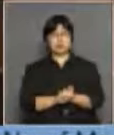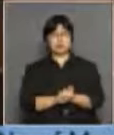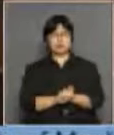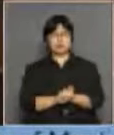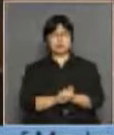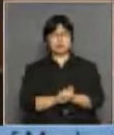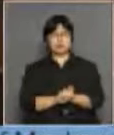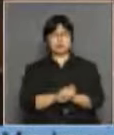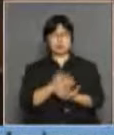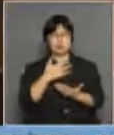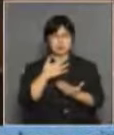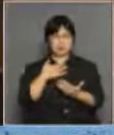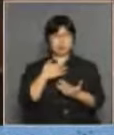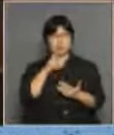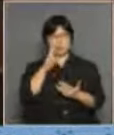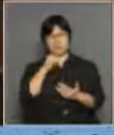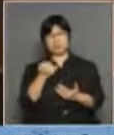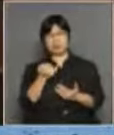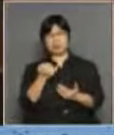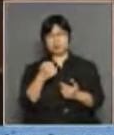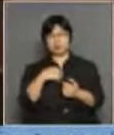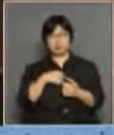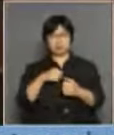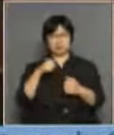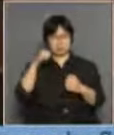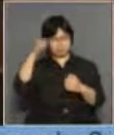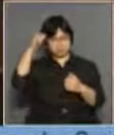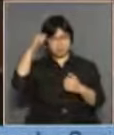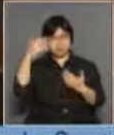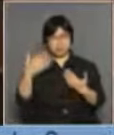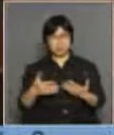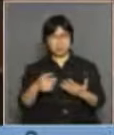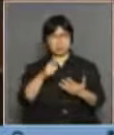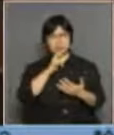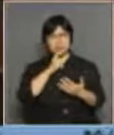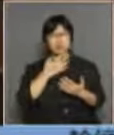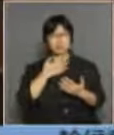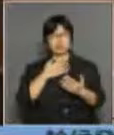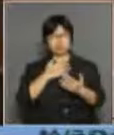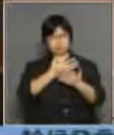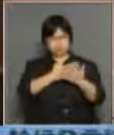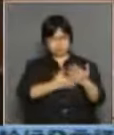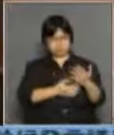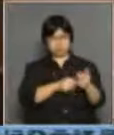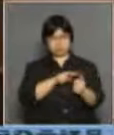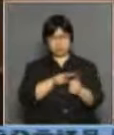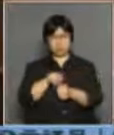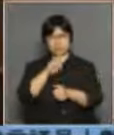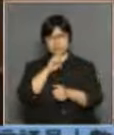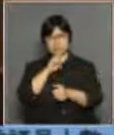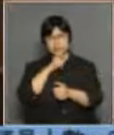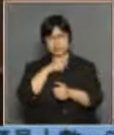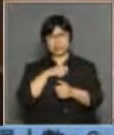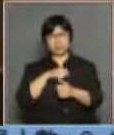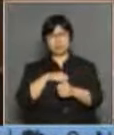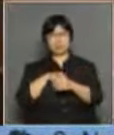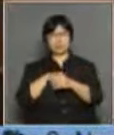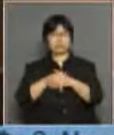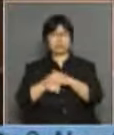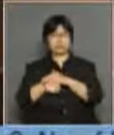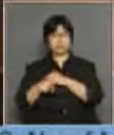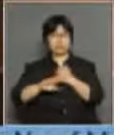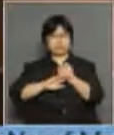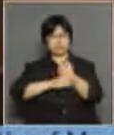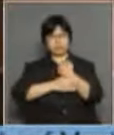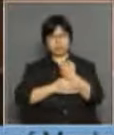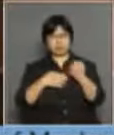淫褻、不雅、暴力，其實現在已經有淫審條例去規管，有誹謗法，如果你們覺